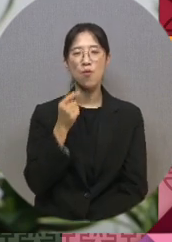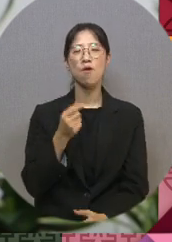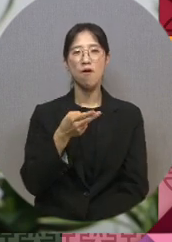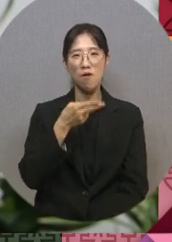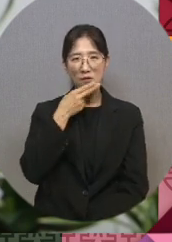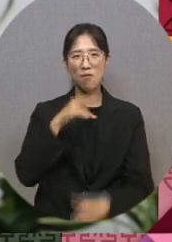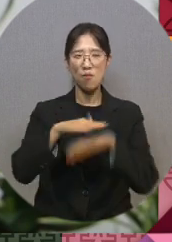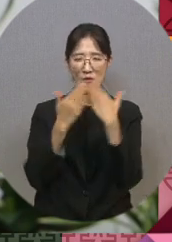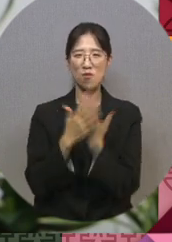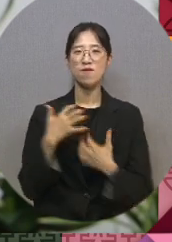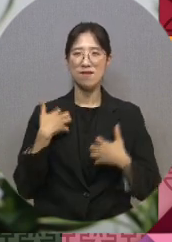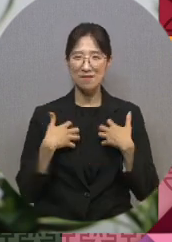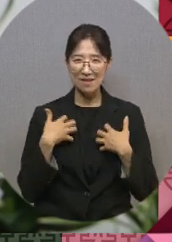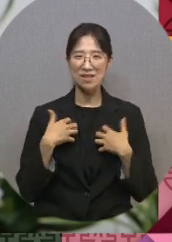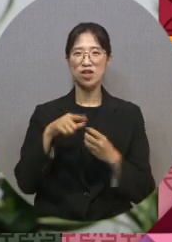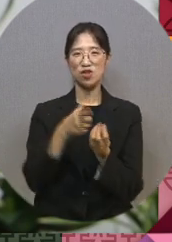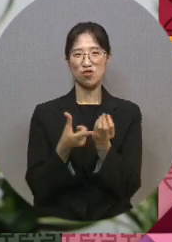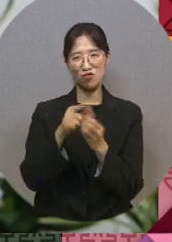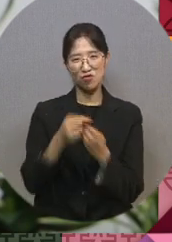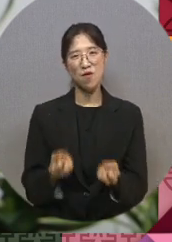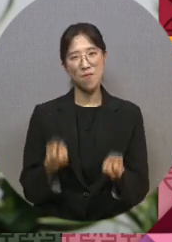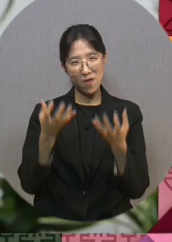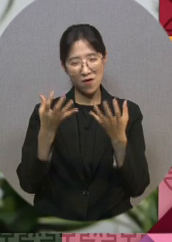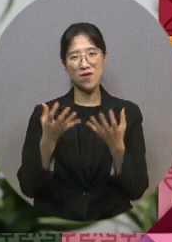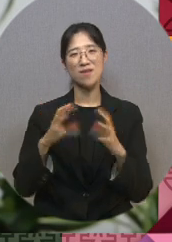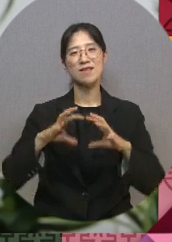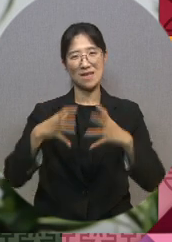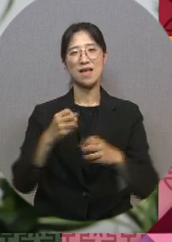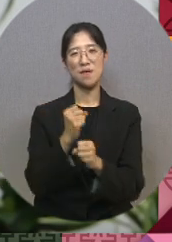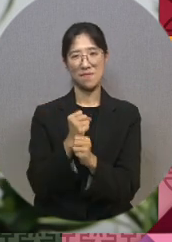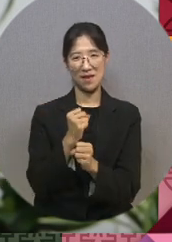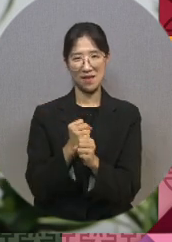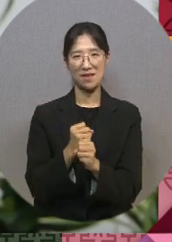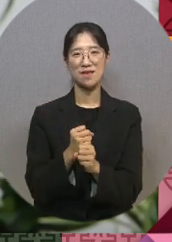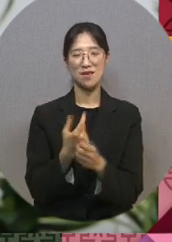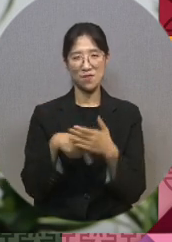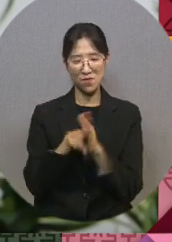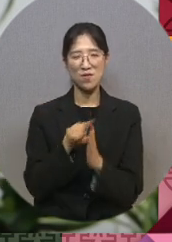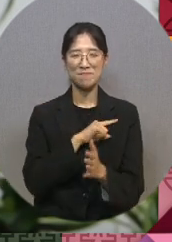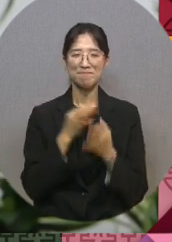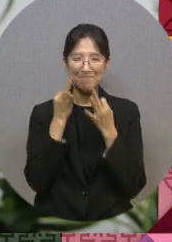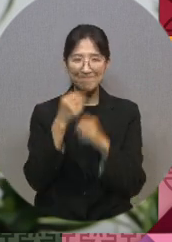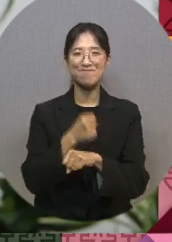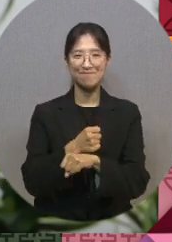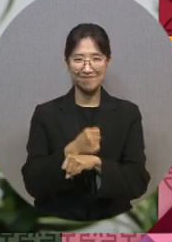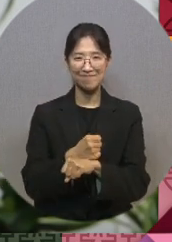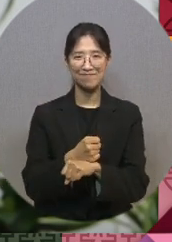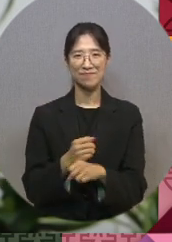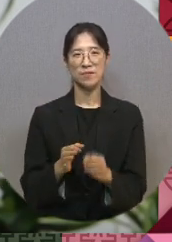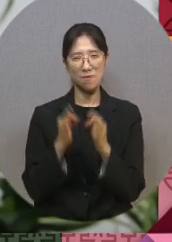모두가 추석 명절 맞이할 수 있는 그런 세상 만들기 위해서 최선을